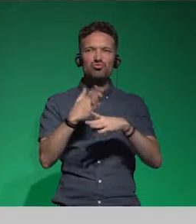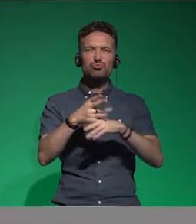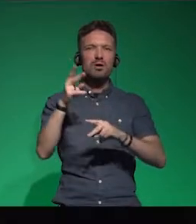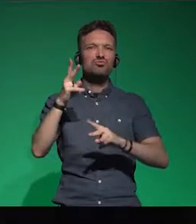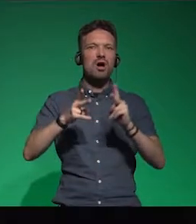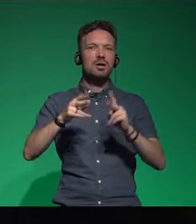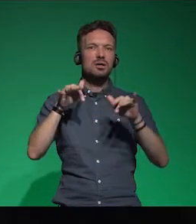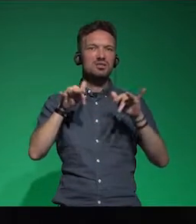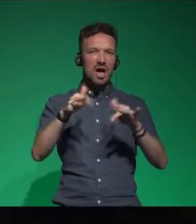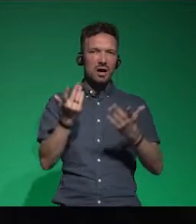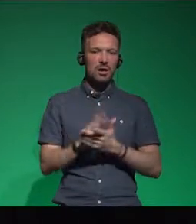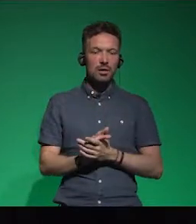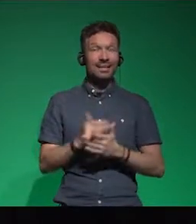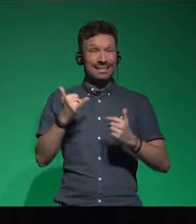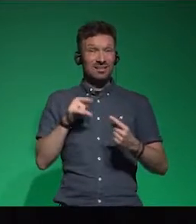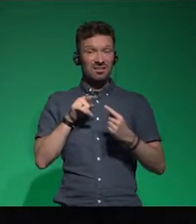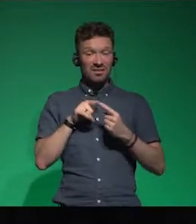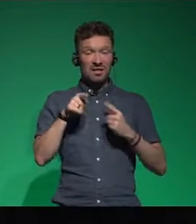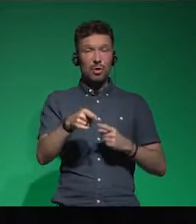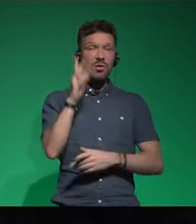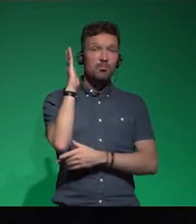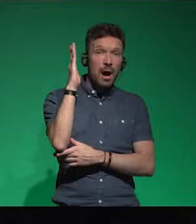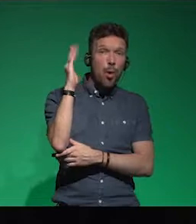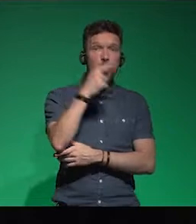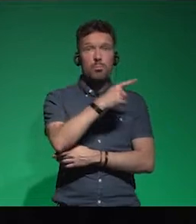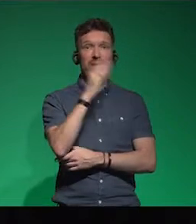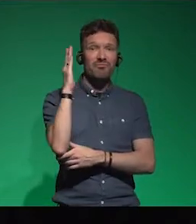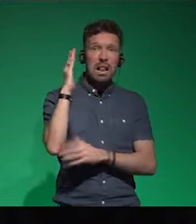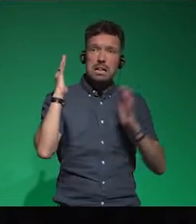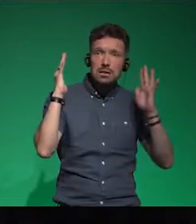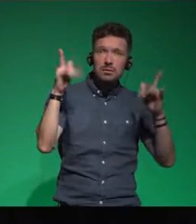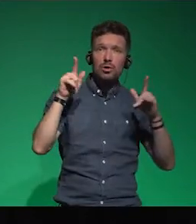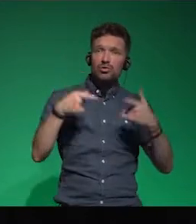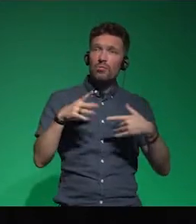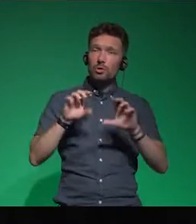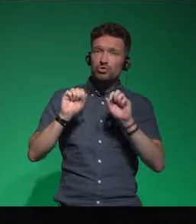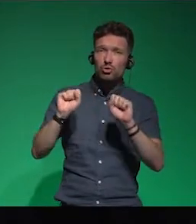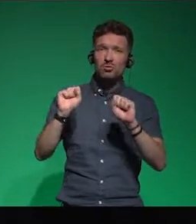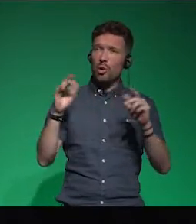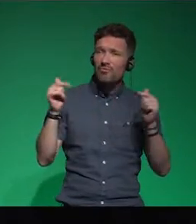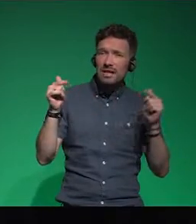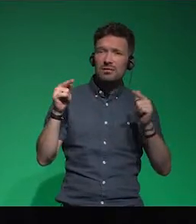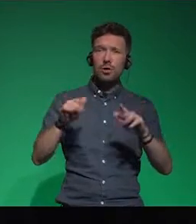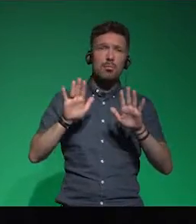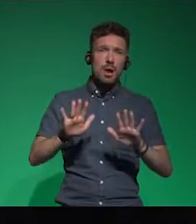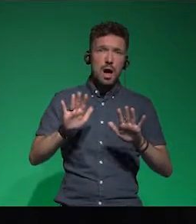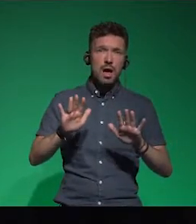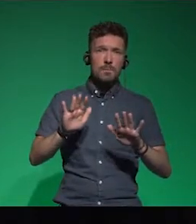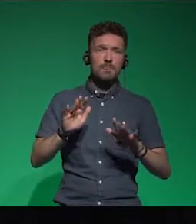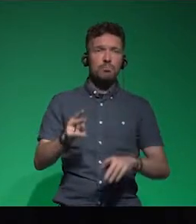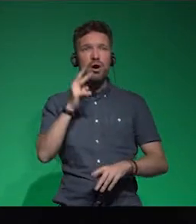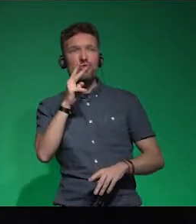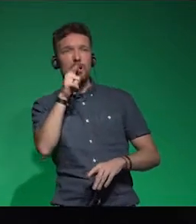diese Baumbestände zu erhalten, die Klimaschutzfunktionen des Waldes weiter auszubauen und die vorhandenen Wälder so zu